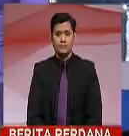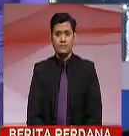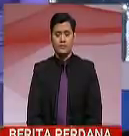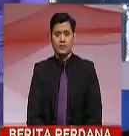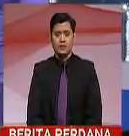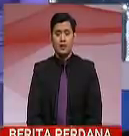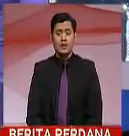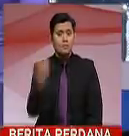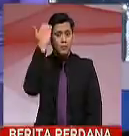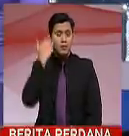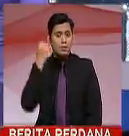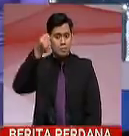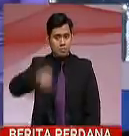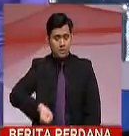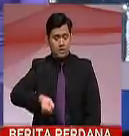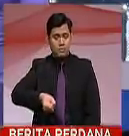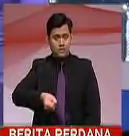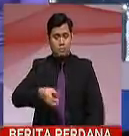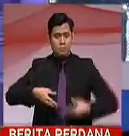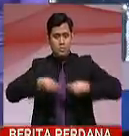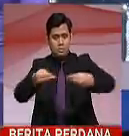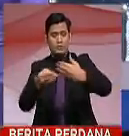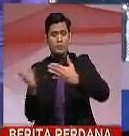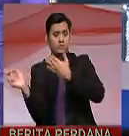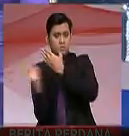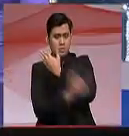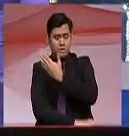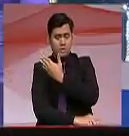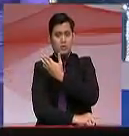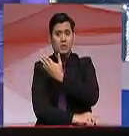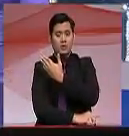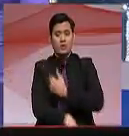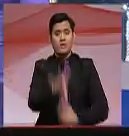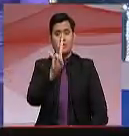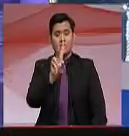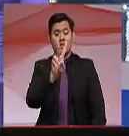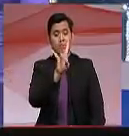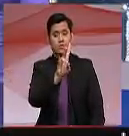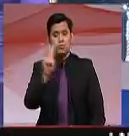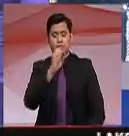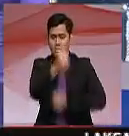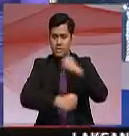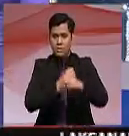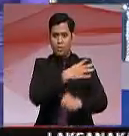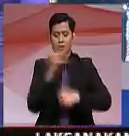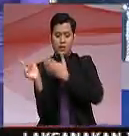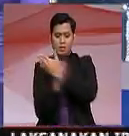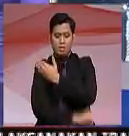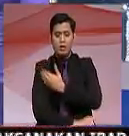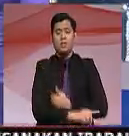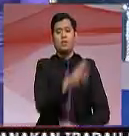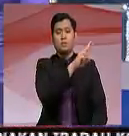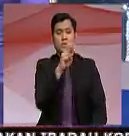di Makamah tinggi Kuala Lumpur menjatuhkan hukuman penjara berjumlah 72 tahun dan denda 210000000